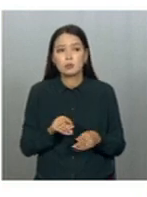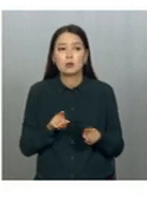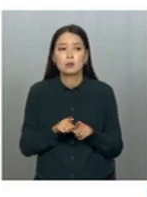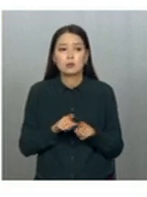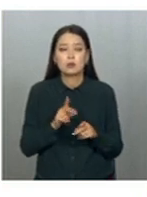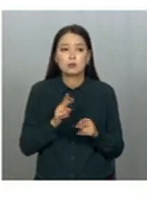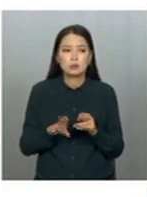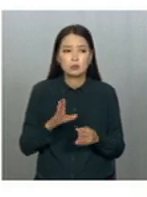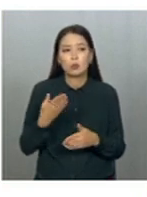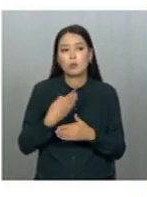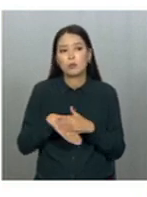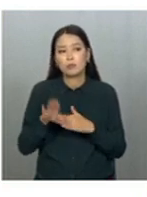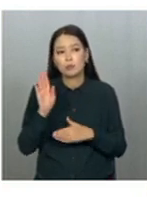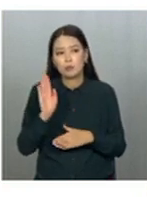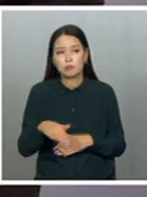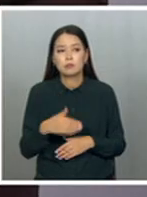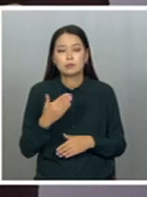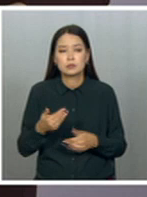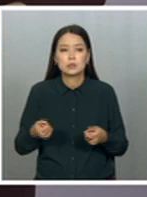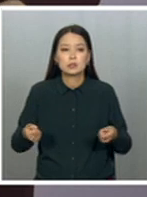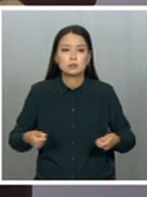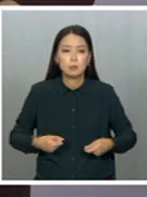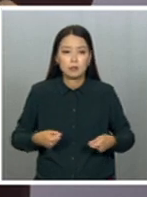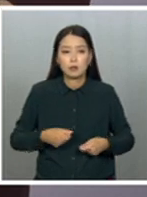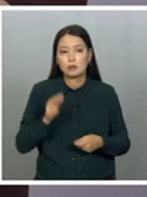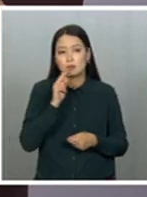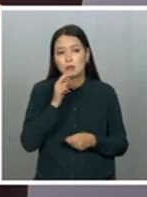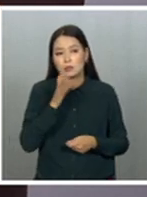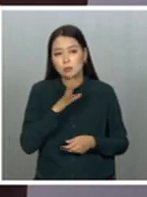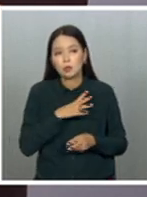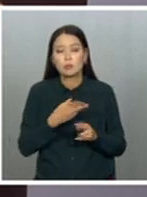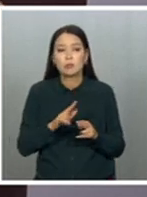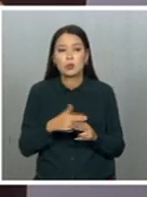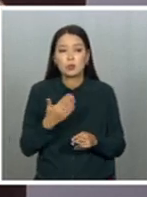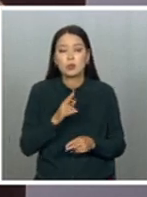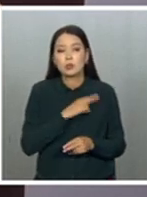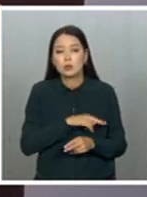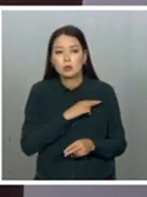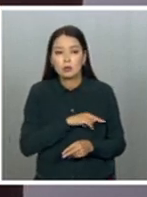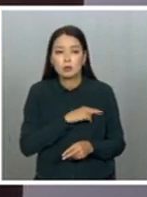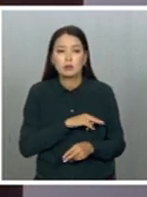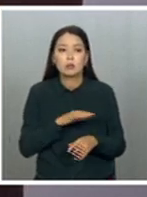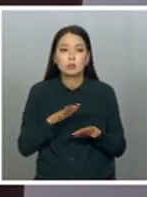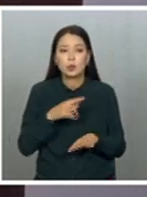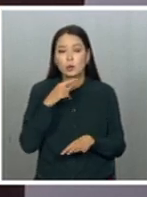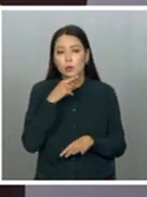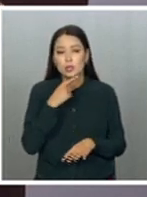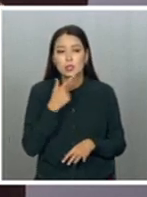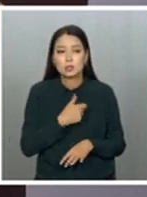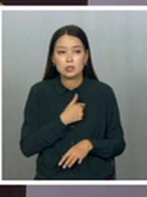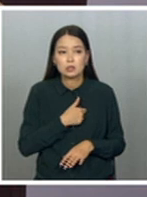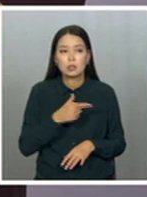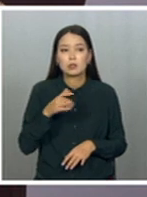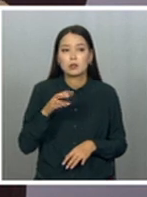кетіп қалды да самаурынмен қайтты. Бұл Төреханға қызмет жасап жүрген орыс солдаты